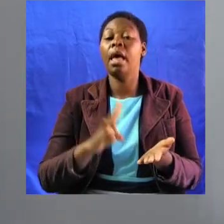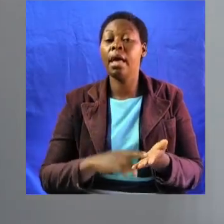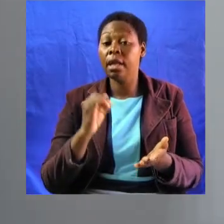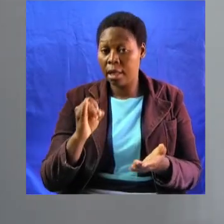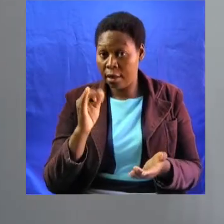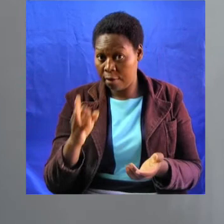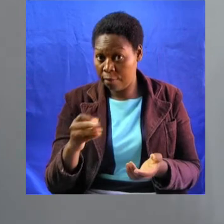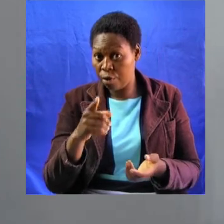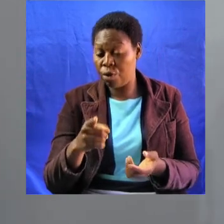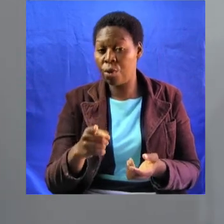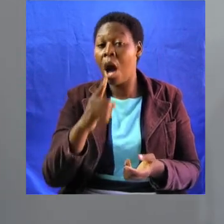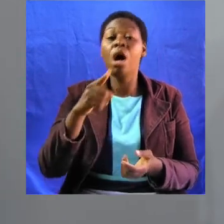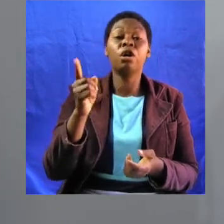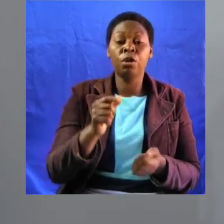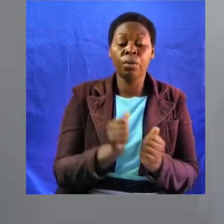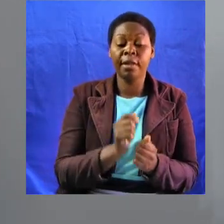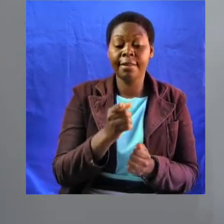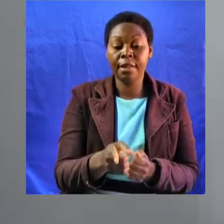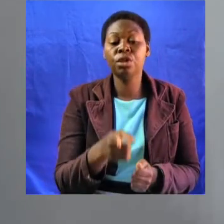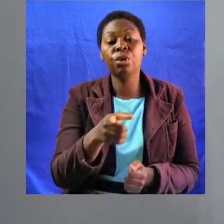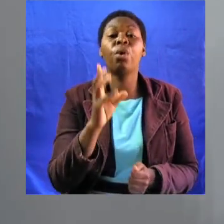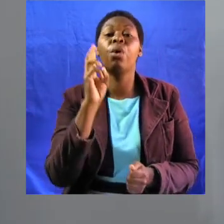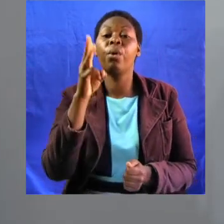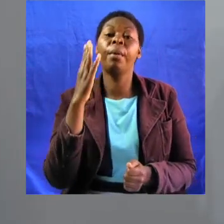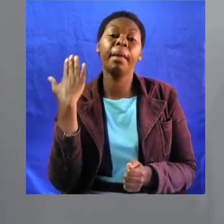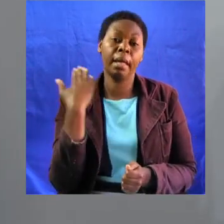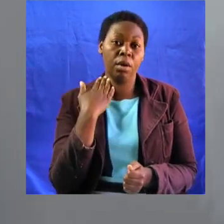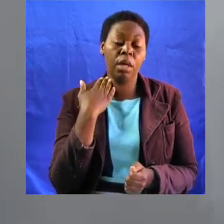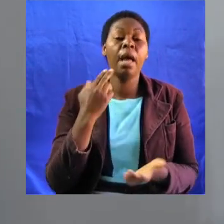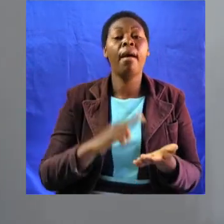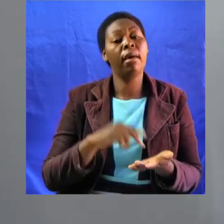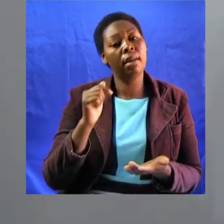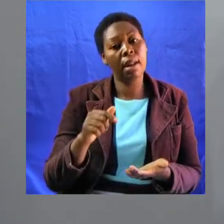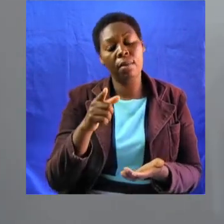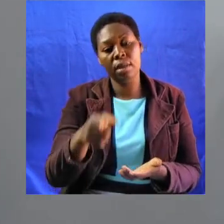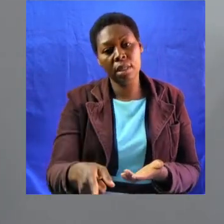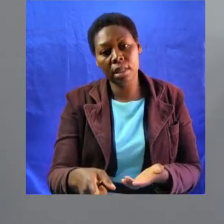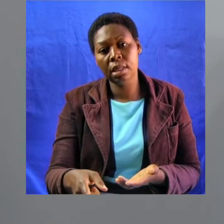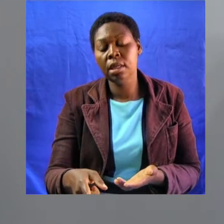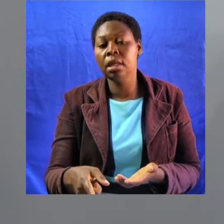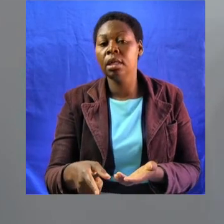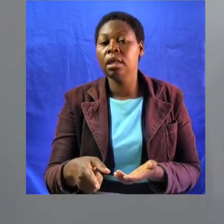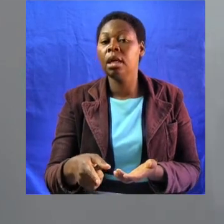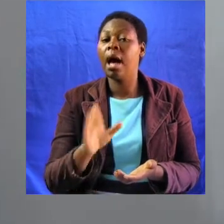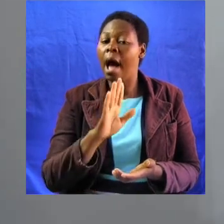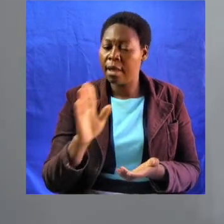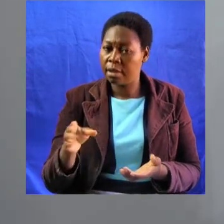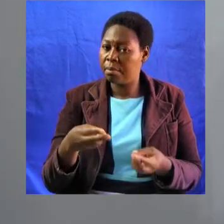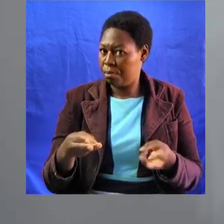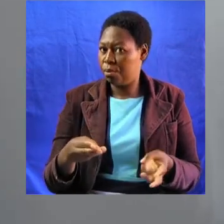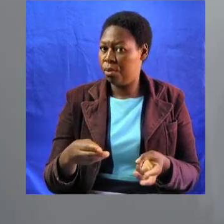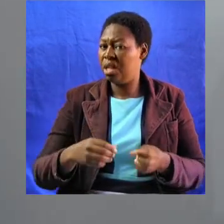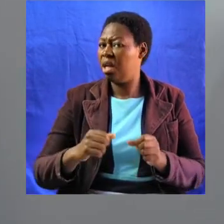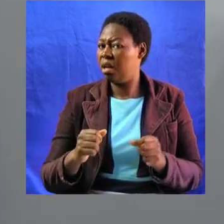Saka mambo akashanda naDarius wekutanga, akashanda naKoreshi, aHashiferoshi akaramba kukooparata. Darius